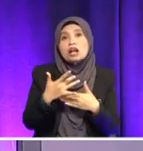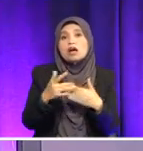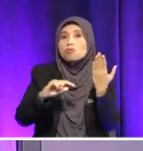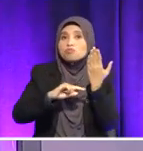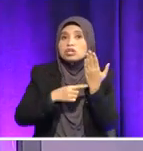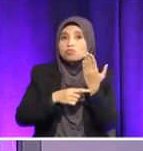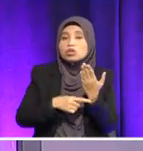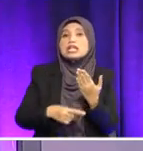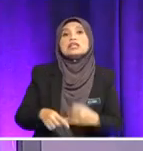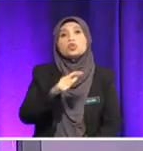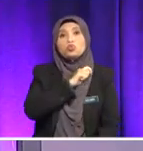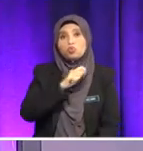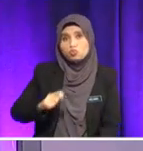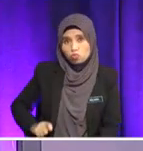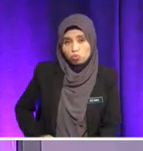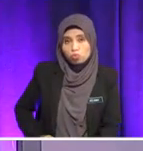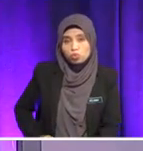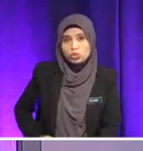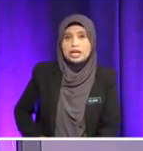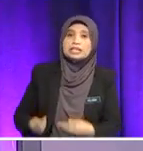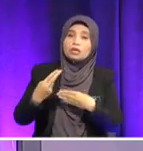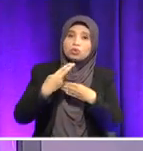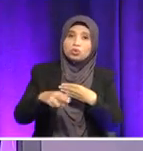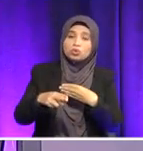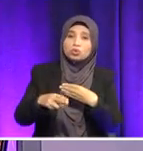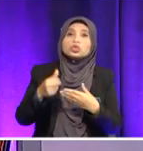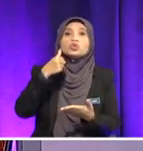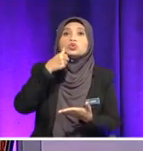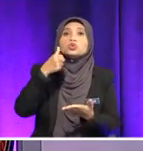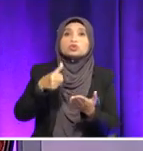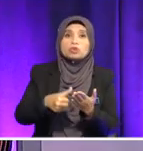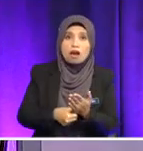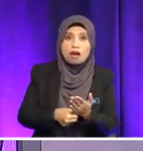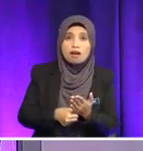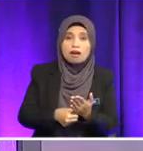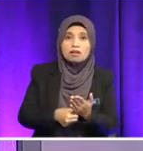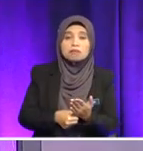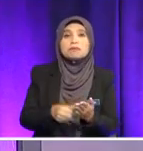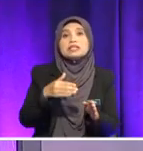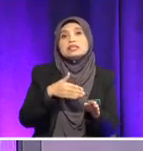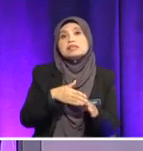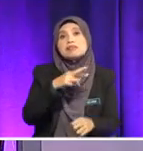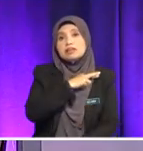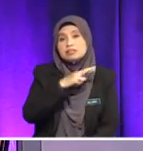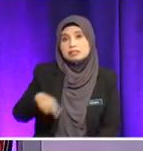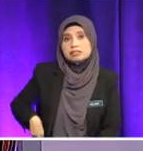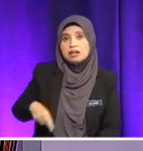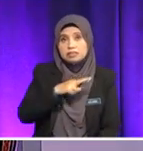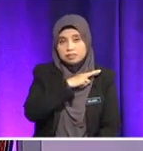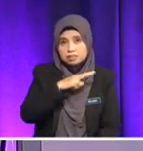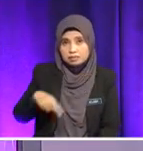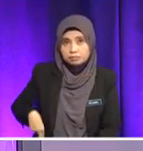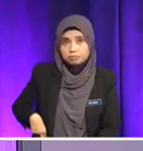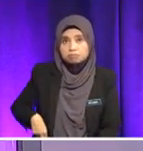dan tungku sudah pasti ada mengutus surat kepada majelis saja untuk apa yang diusulkan dan bila sampai kepada tari yang telah